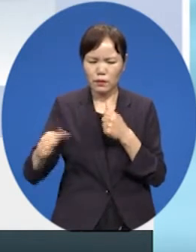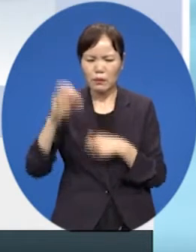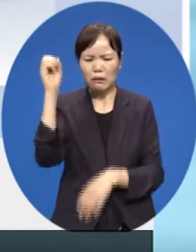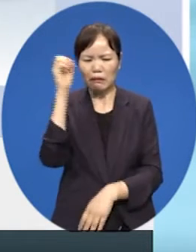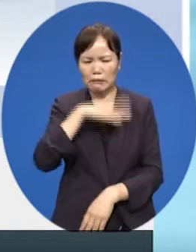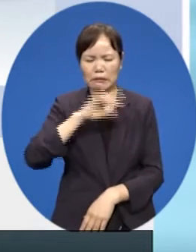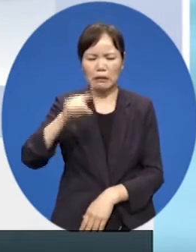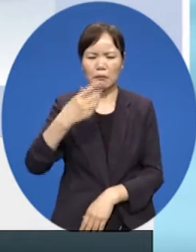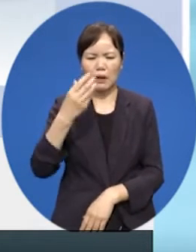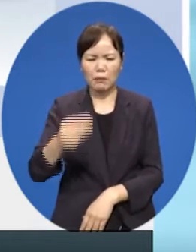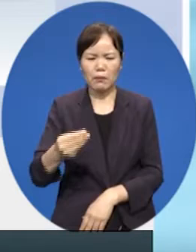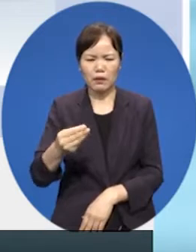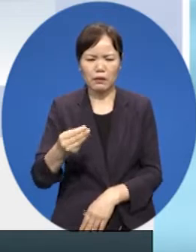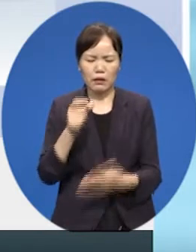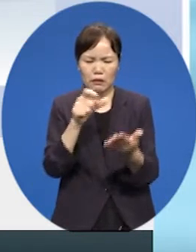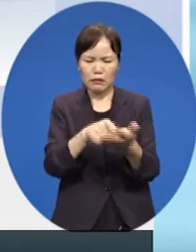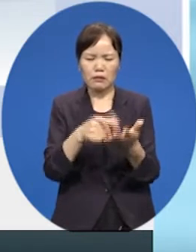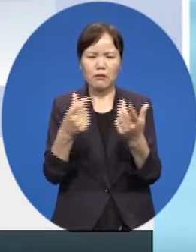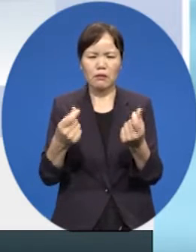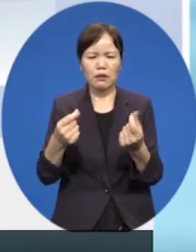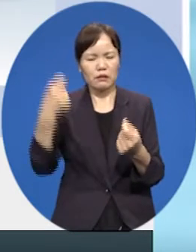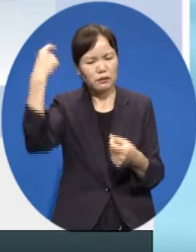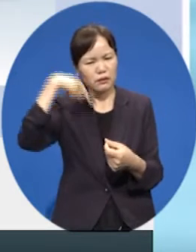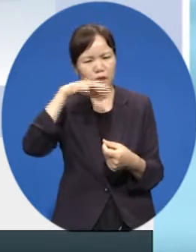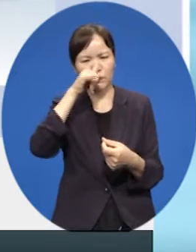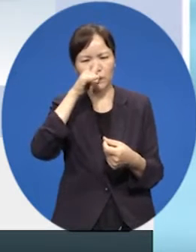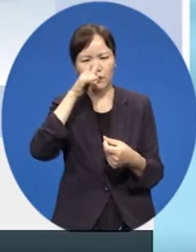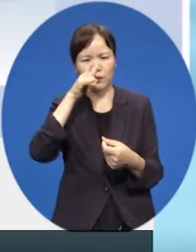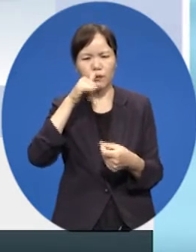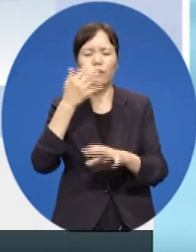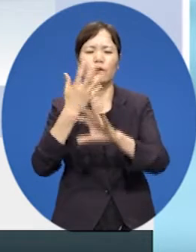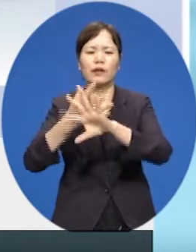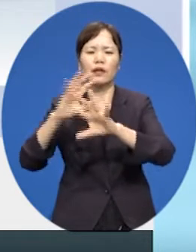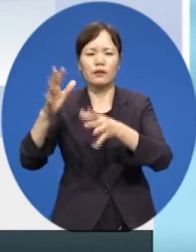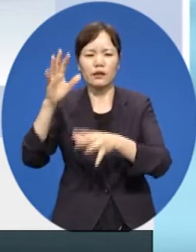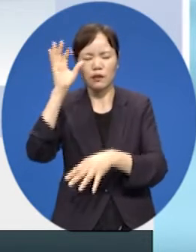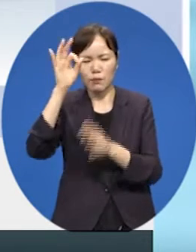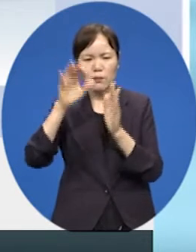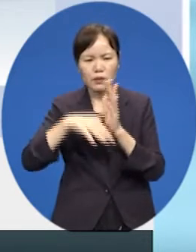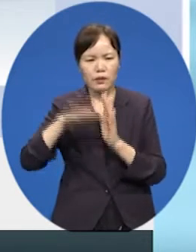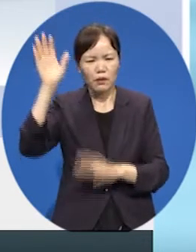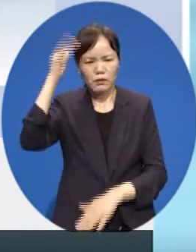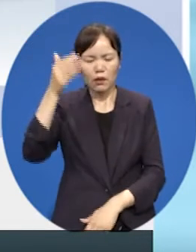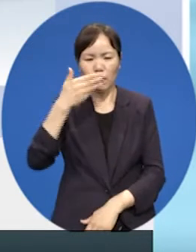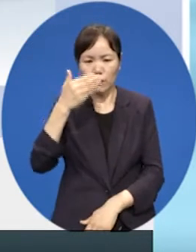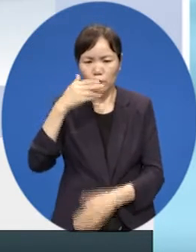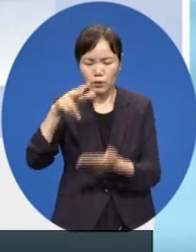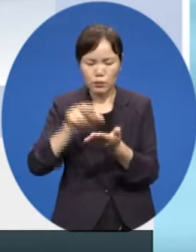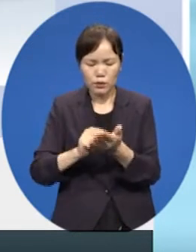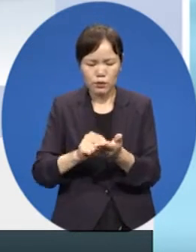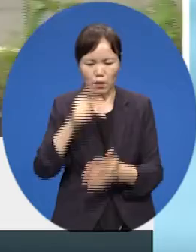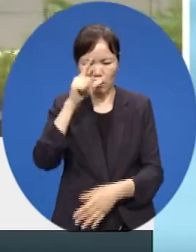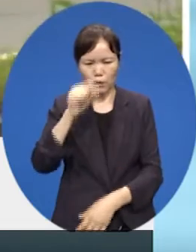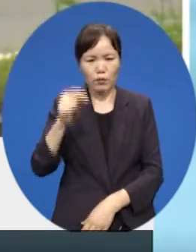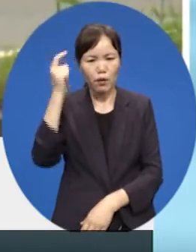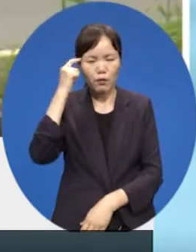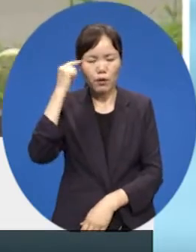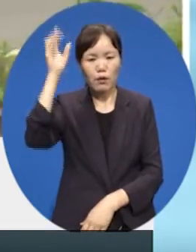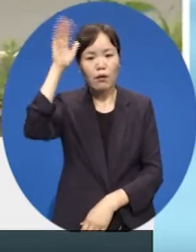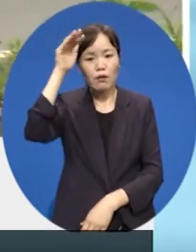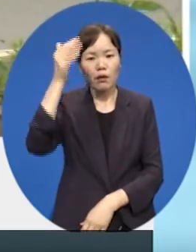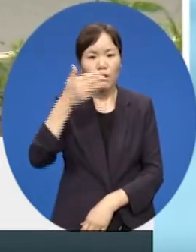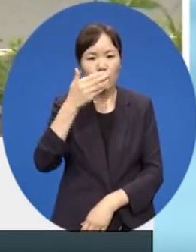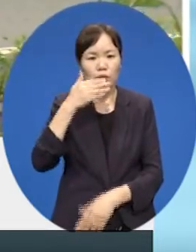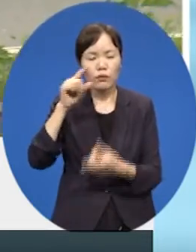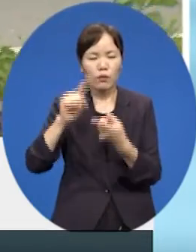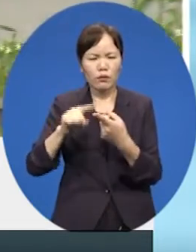하는데 그리고 이제 외신이 바라볼 때 개식용 문화가 그들은 굉장히 민감하게 생각을 하거든요 개식용 일하는 것 자체를